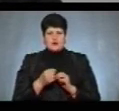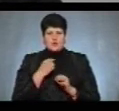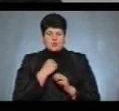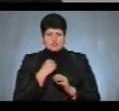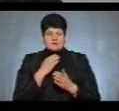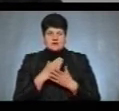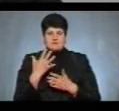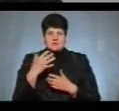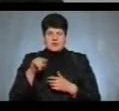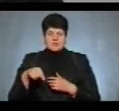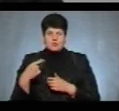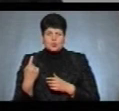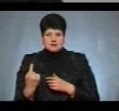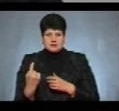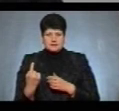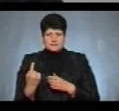становить